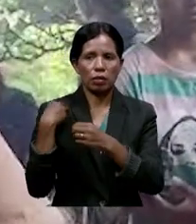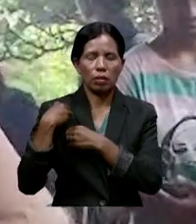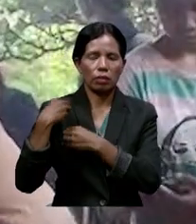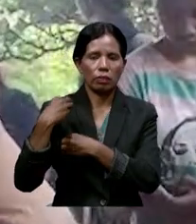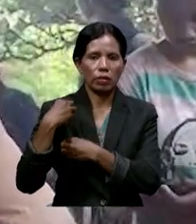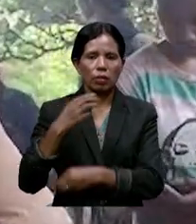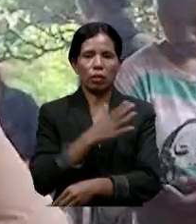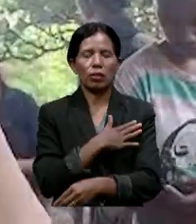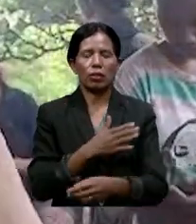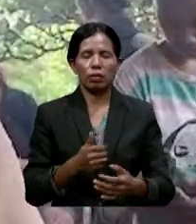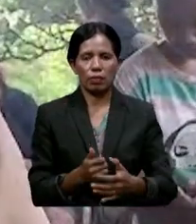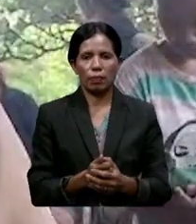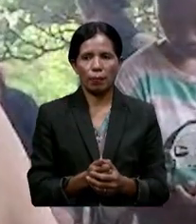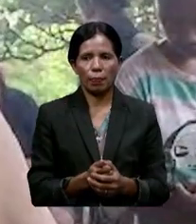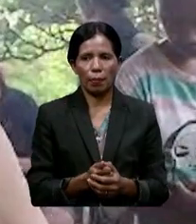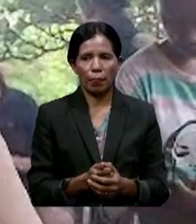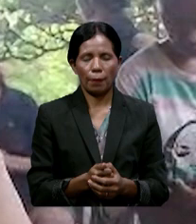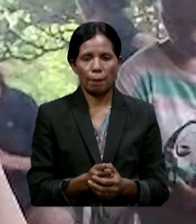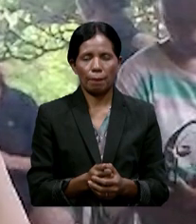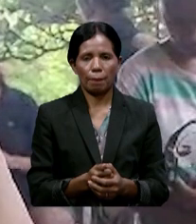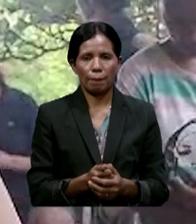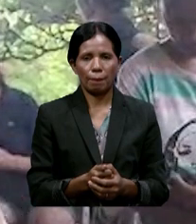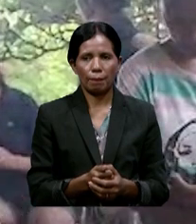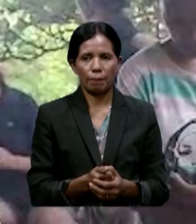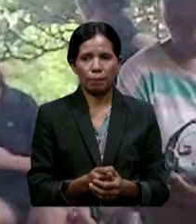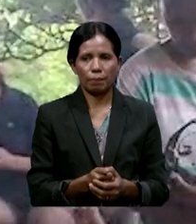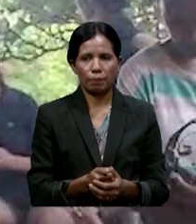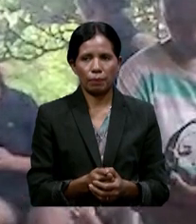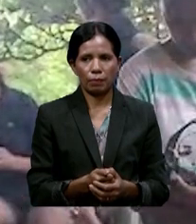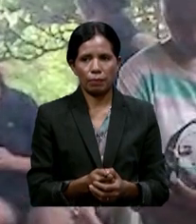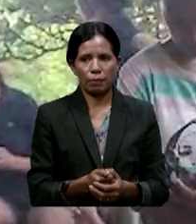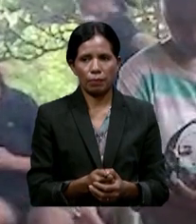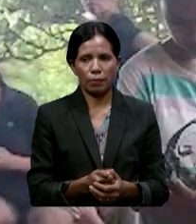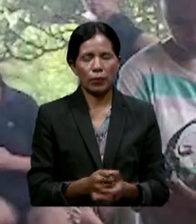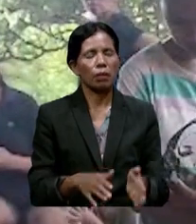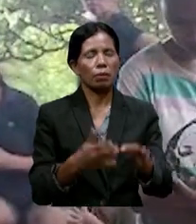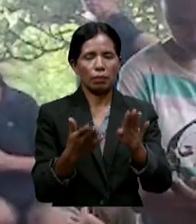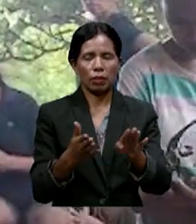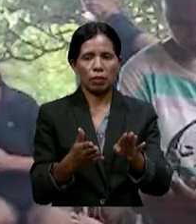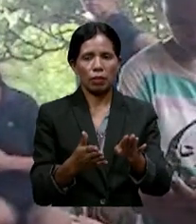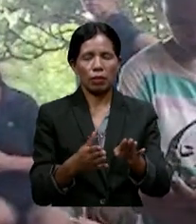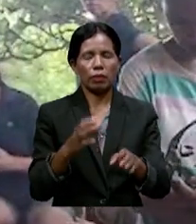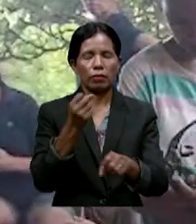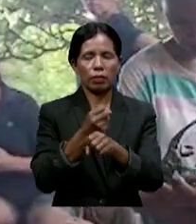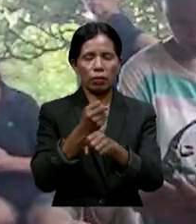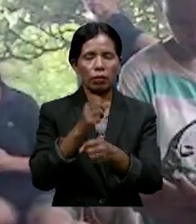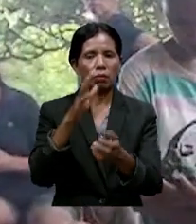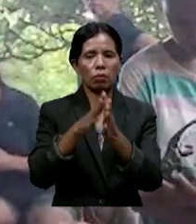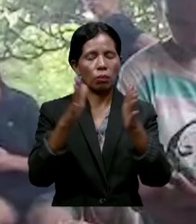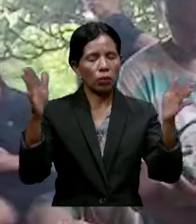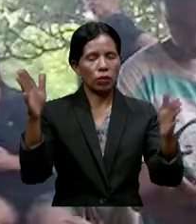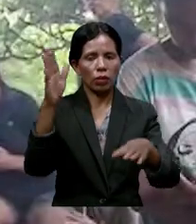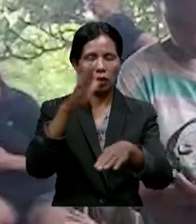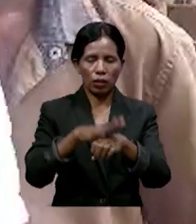karuk, apa liman soring karuk kau ini kutuk larang. Mati fatih kan? Mati fatih, oh iya, jalan kita koko atau